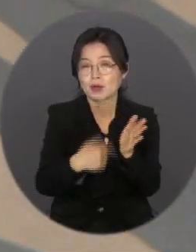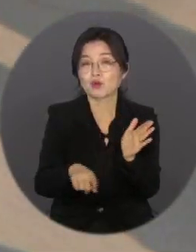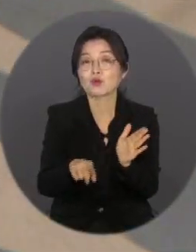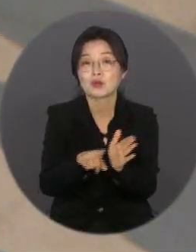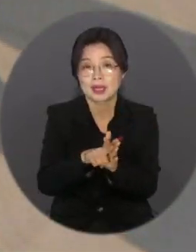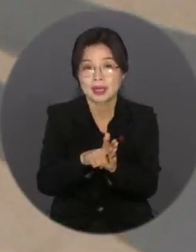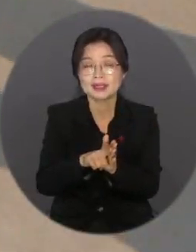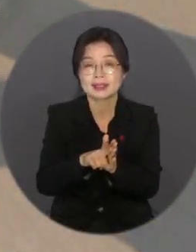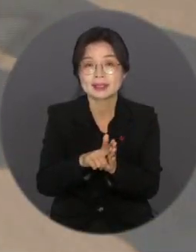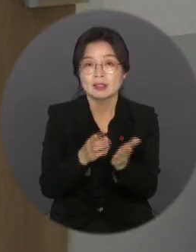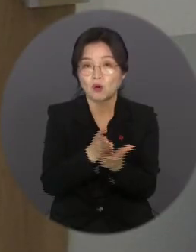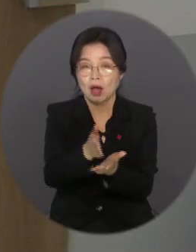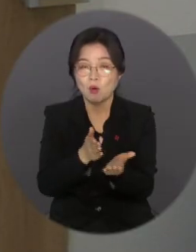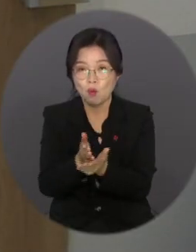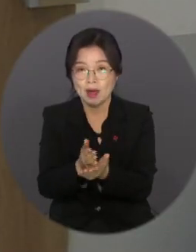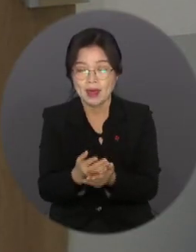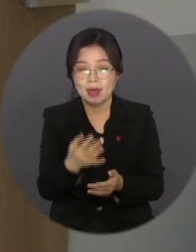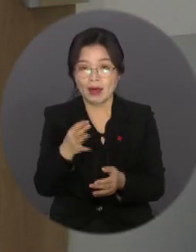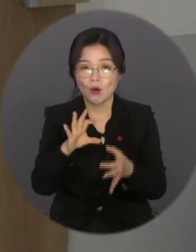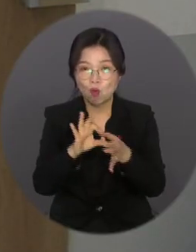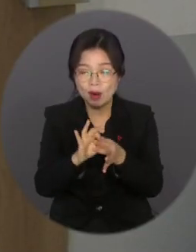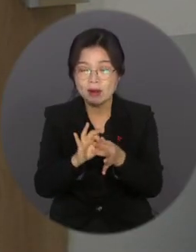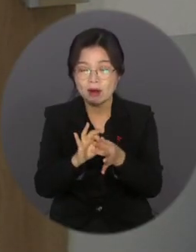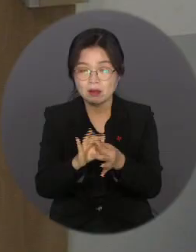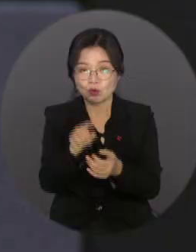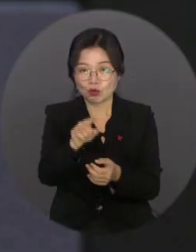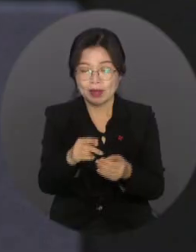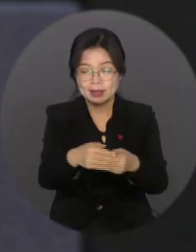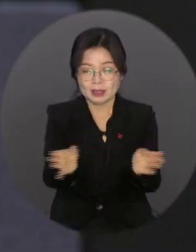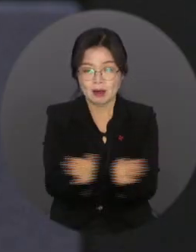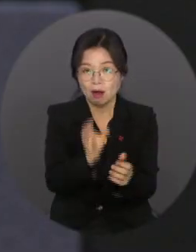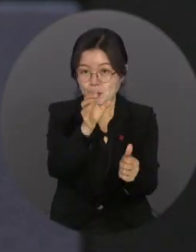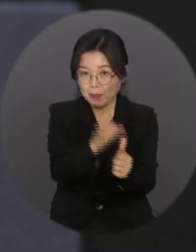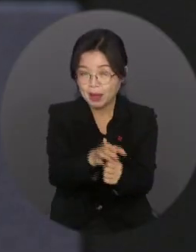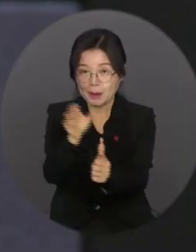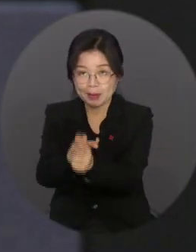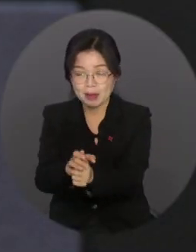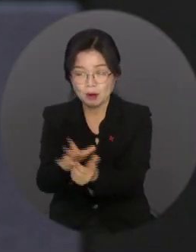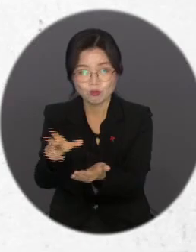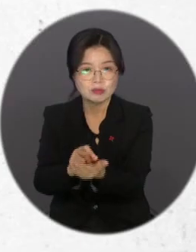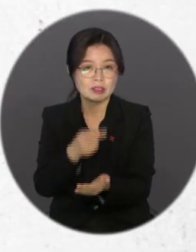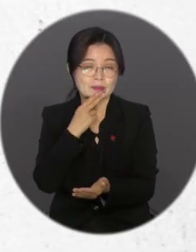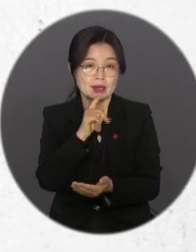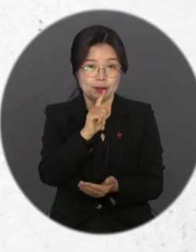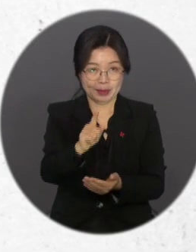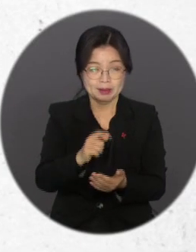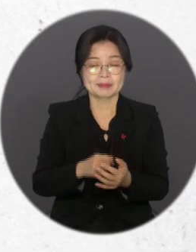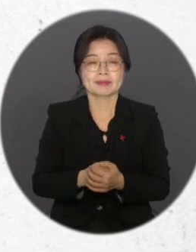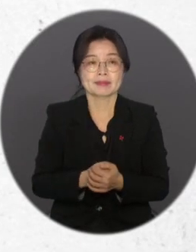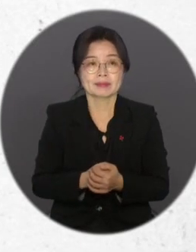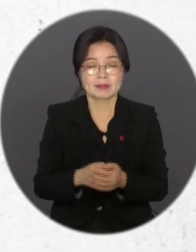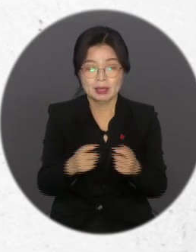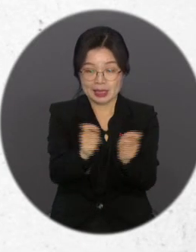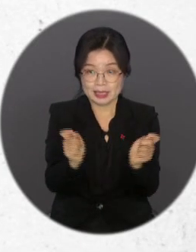주택과 건설행정과 등 현장 관련 부서에 각각 전담팀을 만들었다며 문제가 안 된다는 입장입니다. 그 팀이